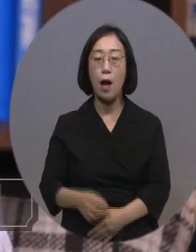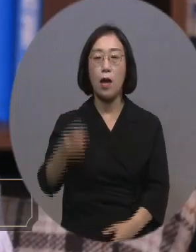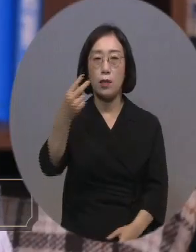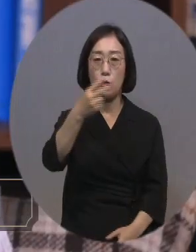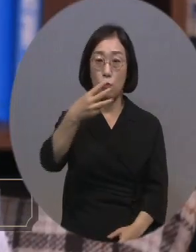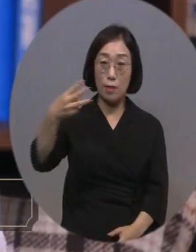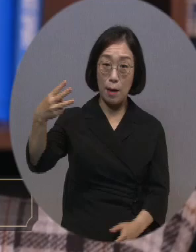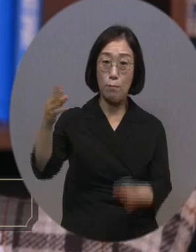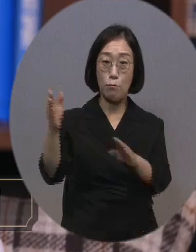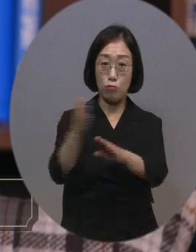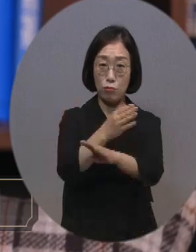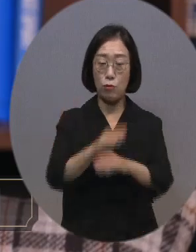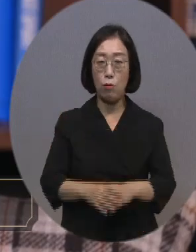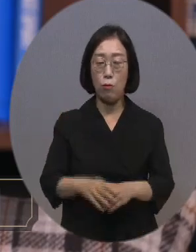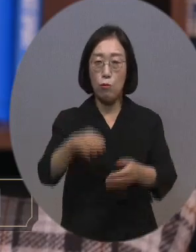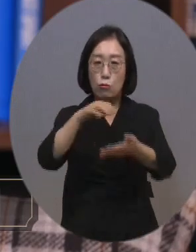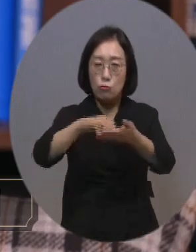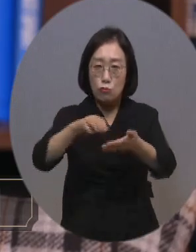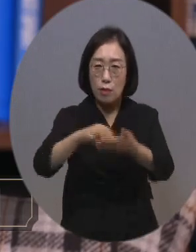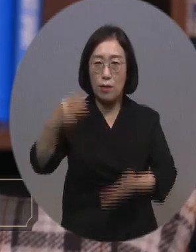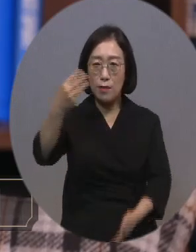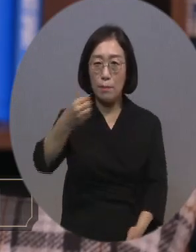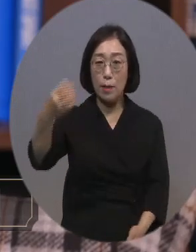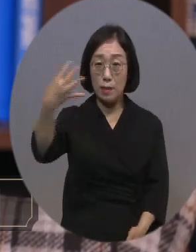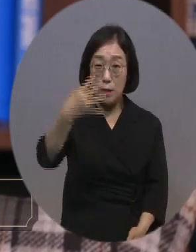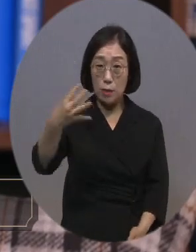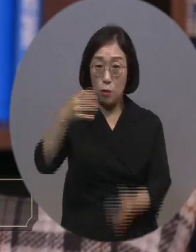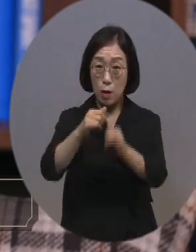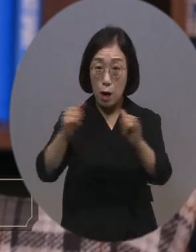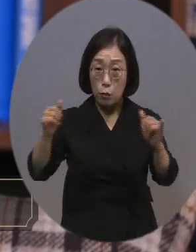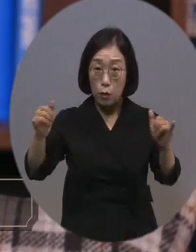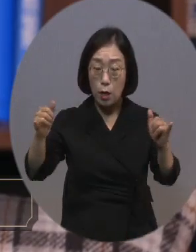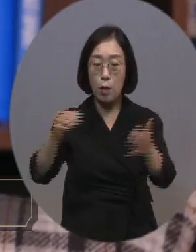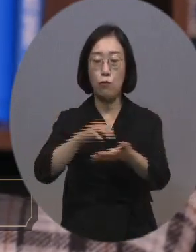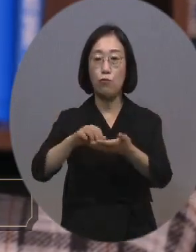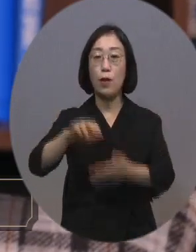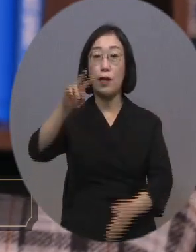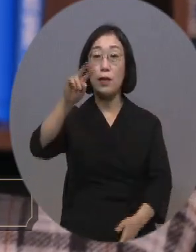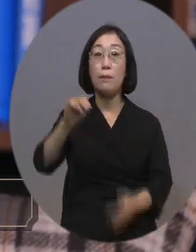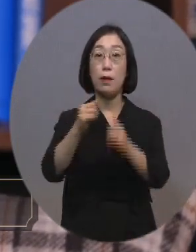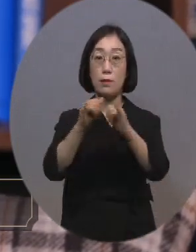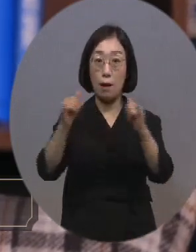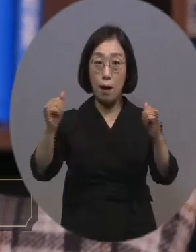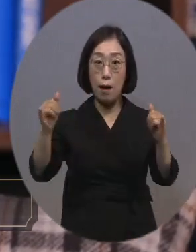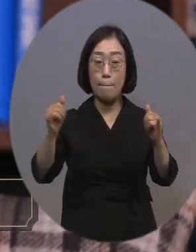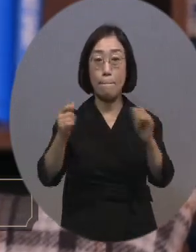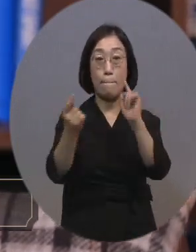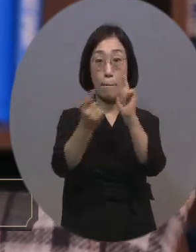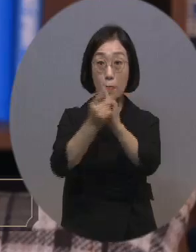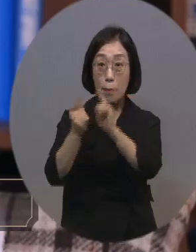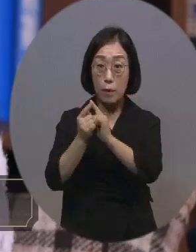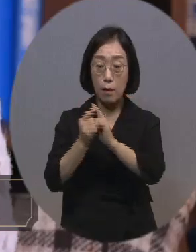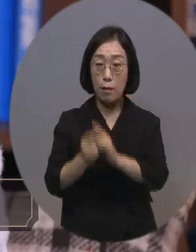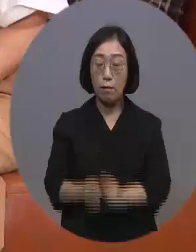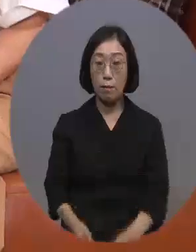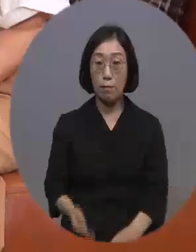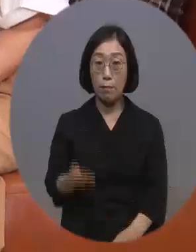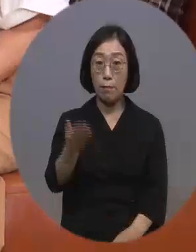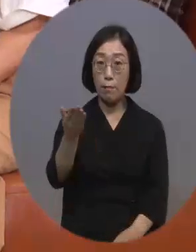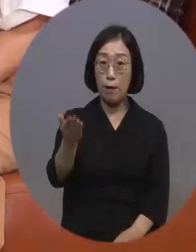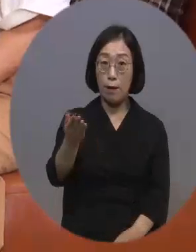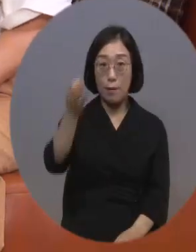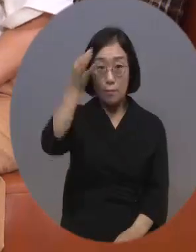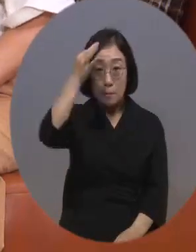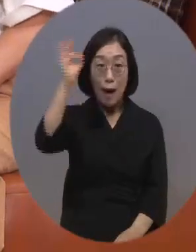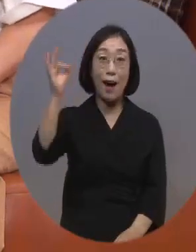2003년부터 하셨고 34,000여 명의 탈북자 가운데 2만여 명을 조사하셨으니까 심하윤 씨 혹시 기억나세요?